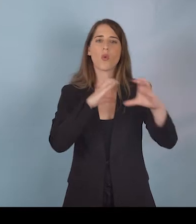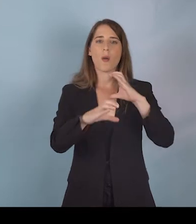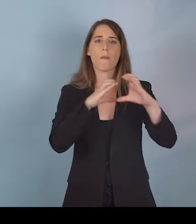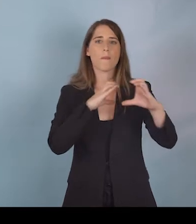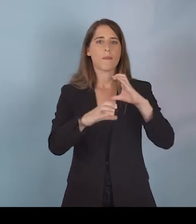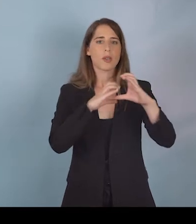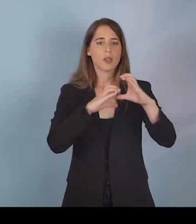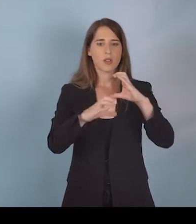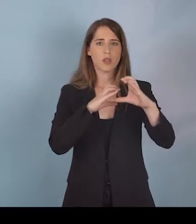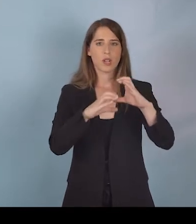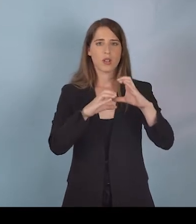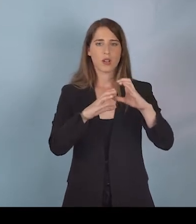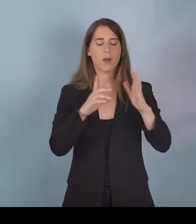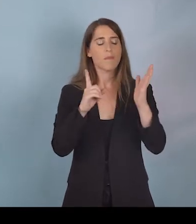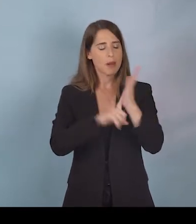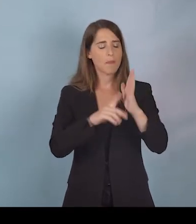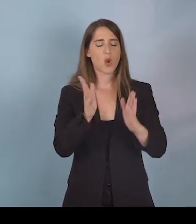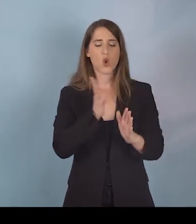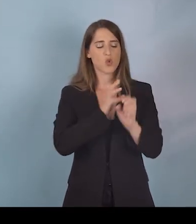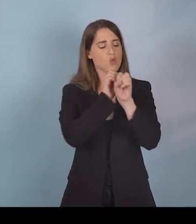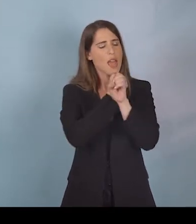κυρίως με